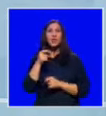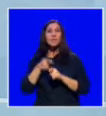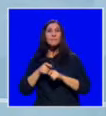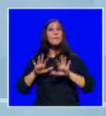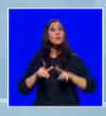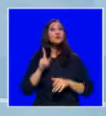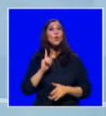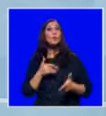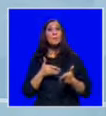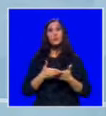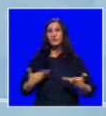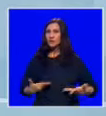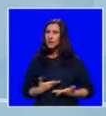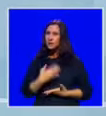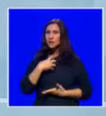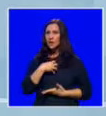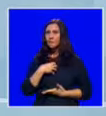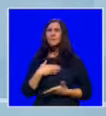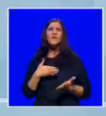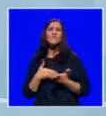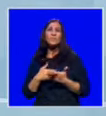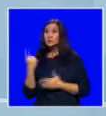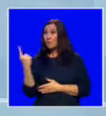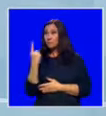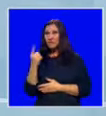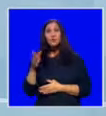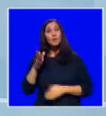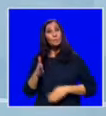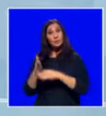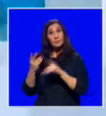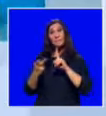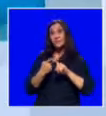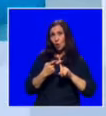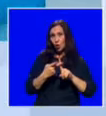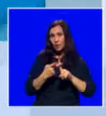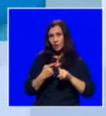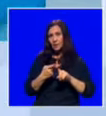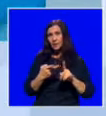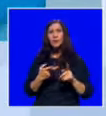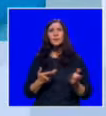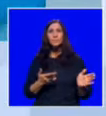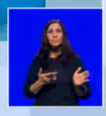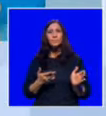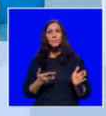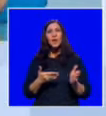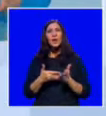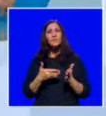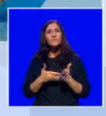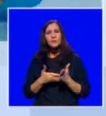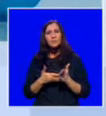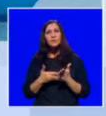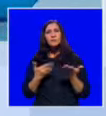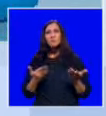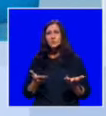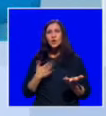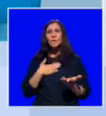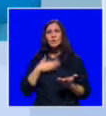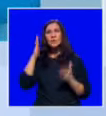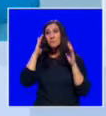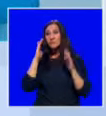нещо, което е против интересите на ГЕРБ. Макар че сме първи, ще подкрепим втория. Понеже вие макар, говорите че вие имате, макар че